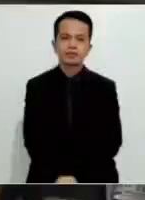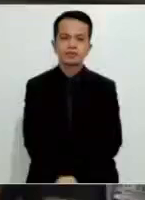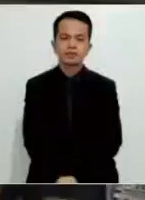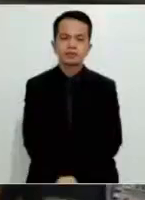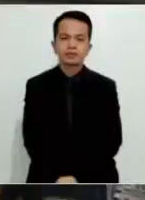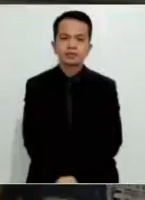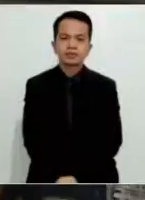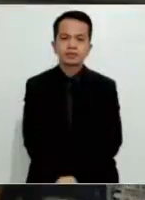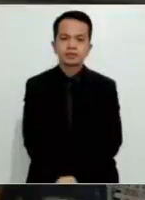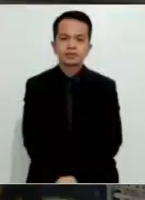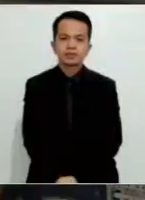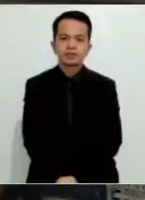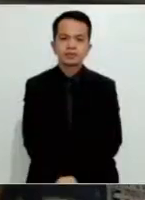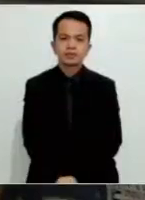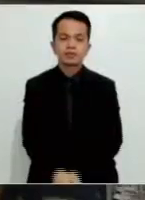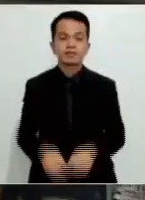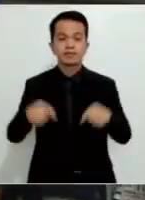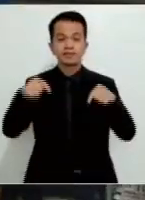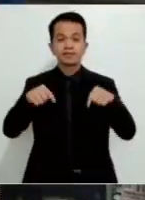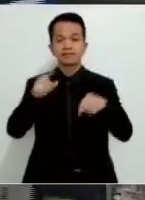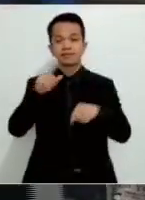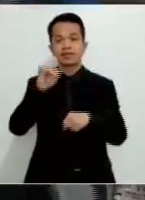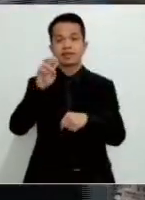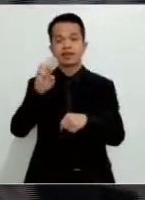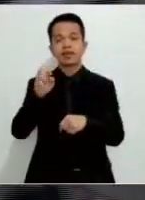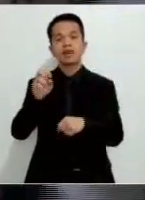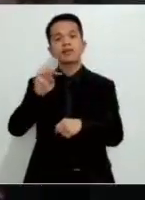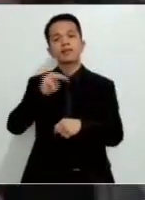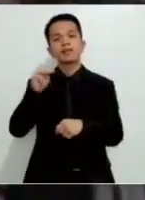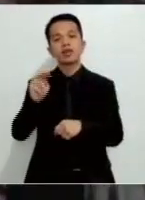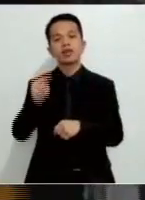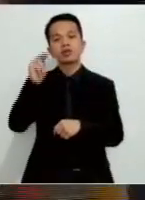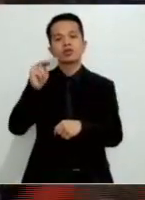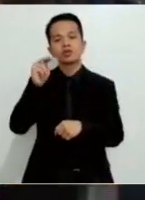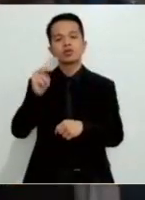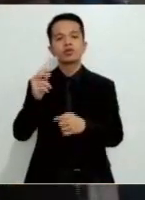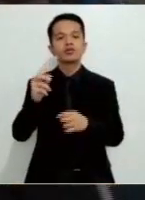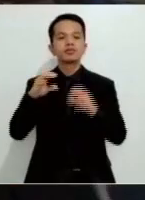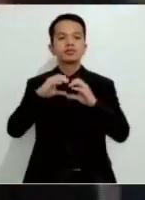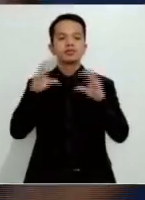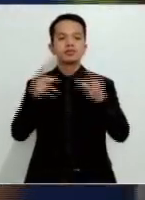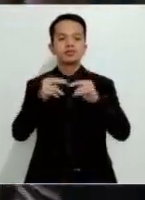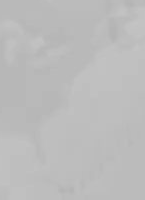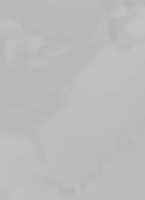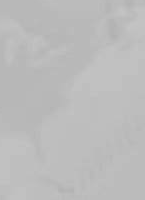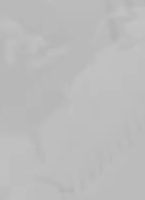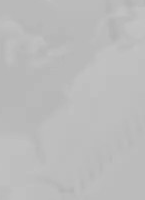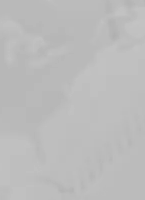Live mula rin sa Manila North Port para sa GMA Integrated News. Ako si Bam Alegre, ang inyong saksi